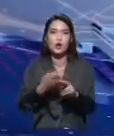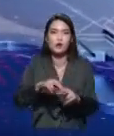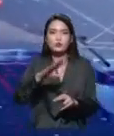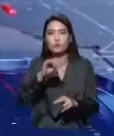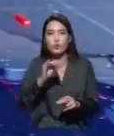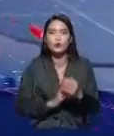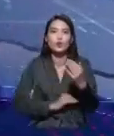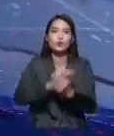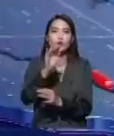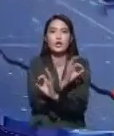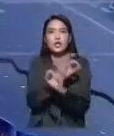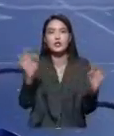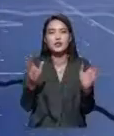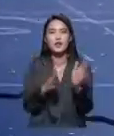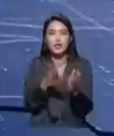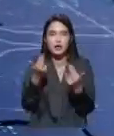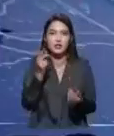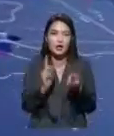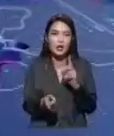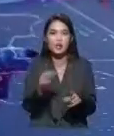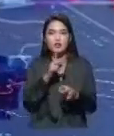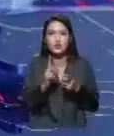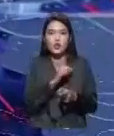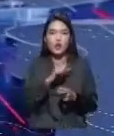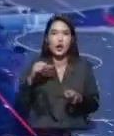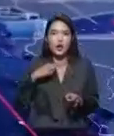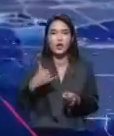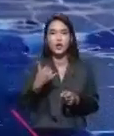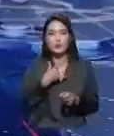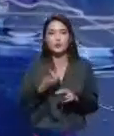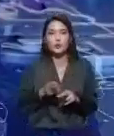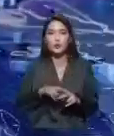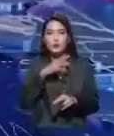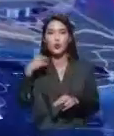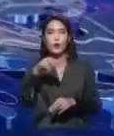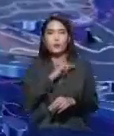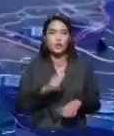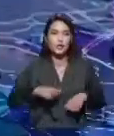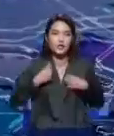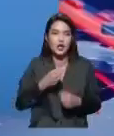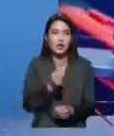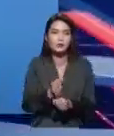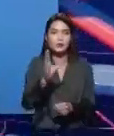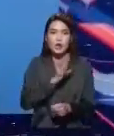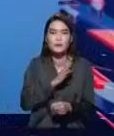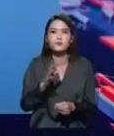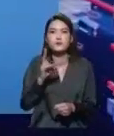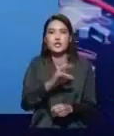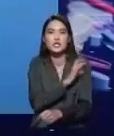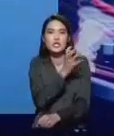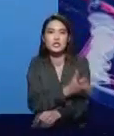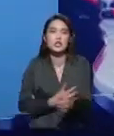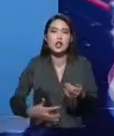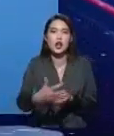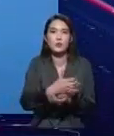турнирдің жоғарғы деңгейде өткенін растайды. Шынында да біз биыл өте көп жұмыс істедік. Кіл мықтылардан